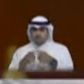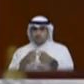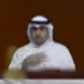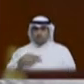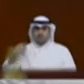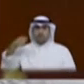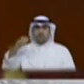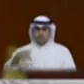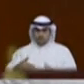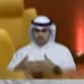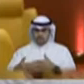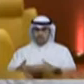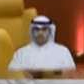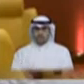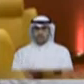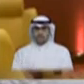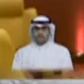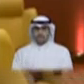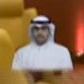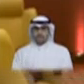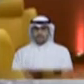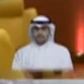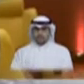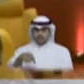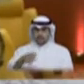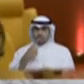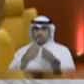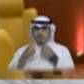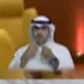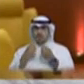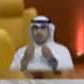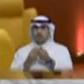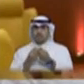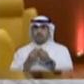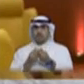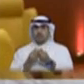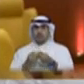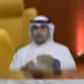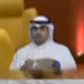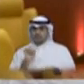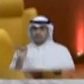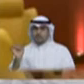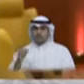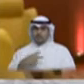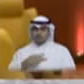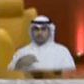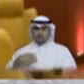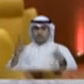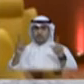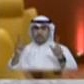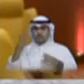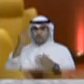الاربعاء القادم تم مناقشه العديد من المواضيع الاعلاميه المشتركه خاصه التي تؤدي الى